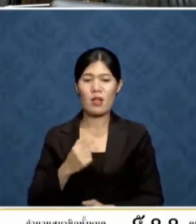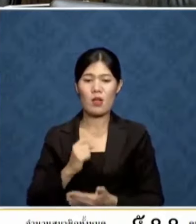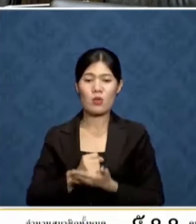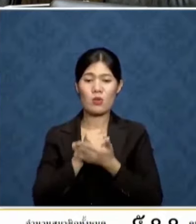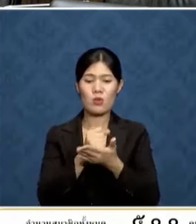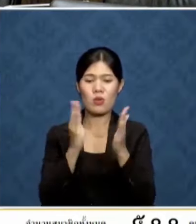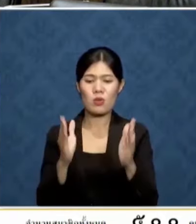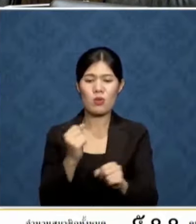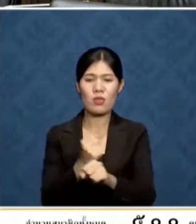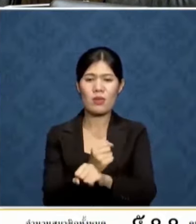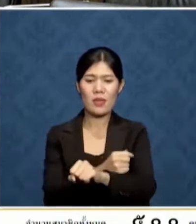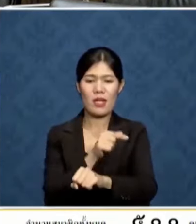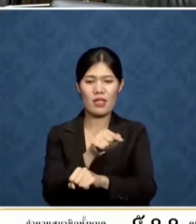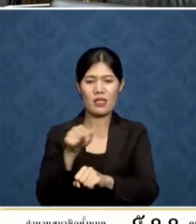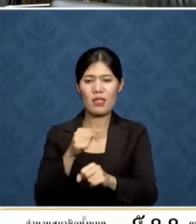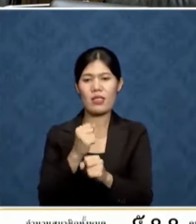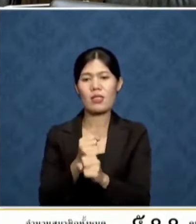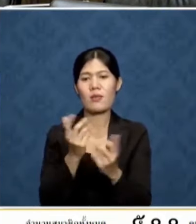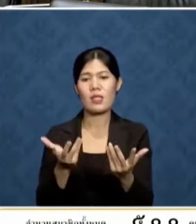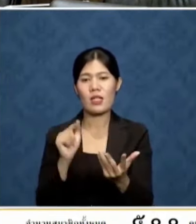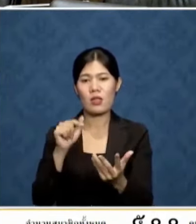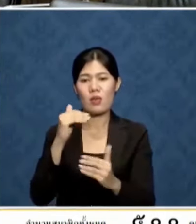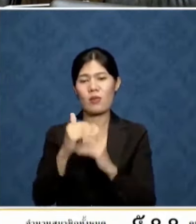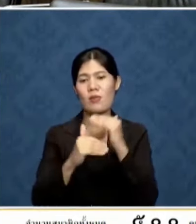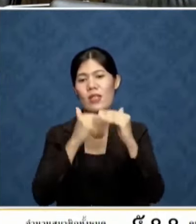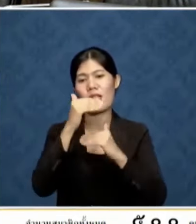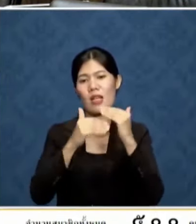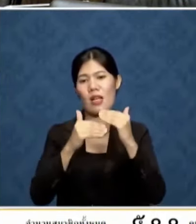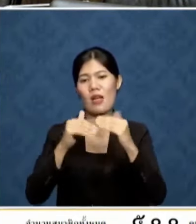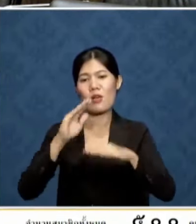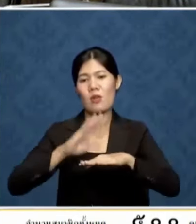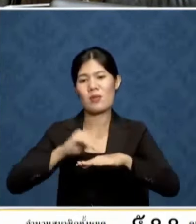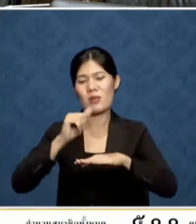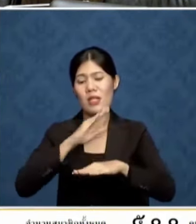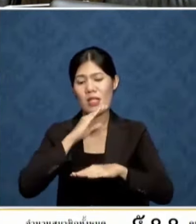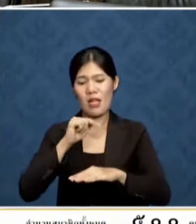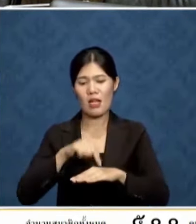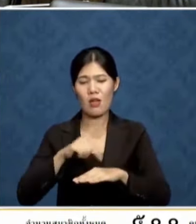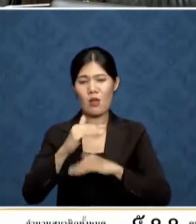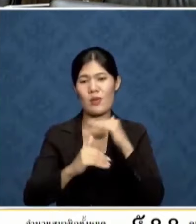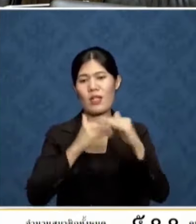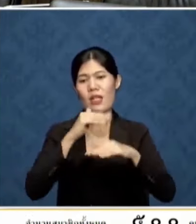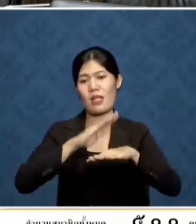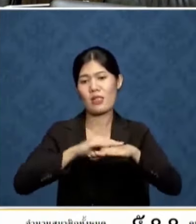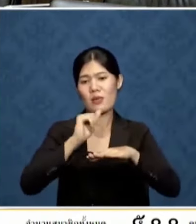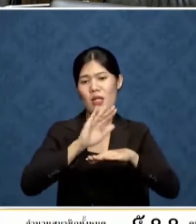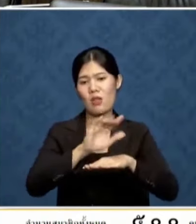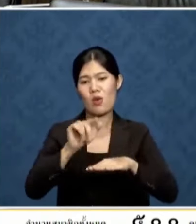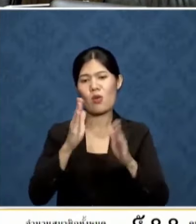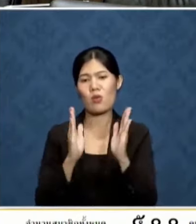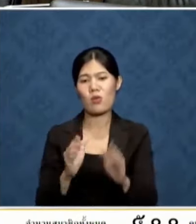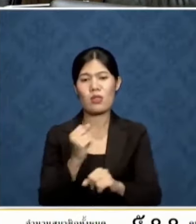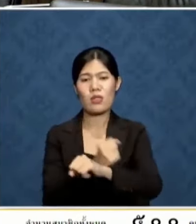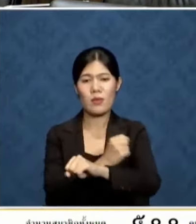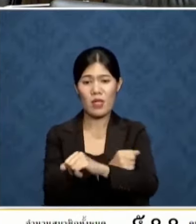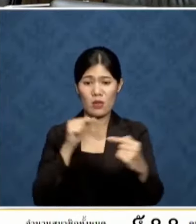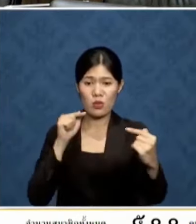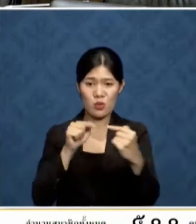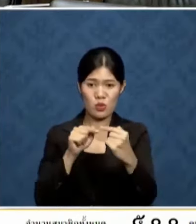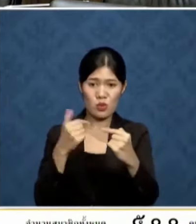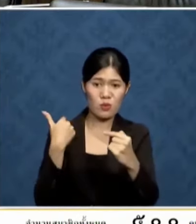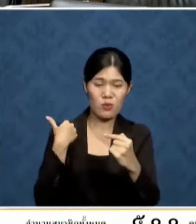อย่างไรครับแน่นอนครับเราต้องมีการอัพสิลรีสกิลครับแต่คำถามคือสกิลที่เราจะอัพหรือรีให้ผู้ใช้แรงงานนั้นเหมาะสมกับเขาหรือไม่ครับ